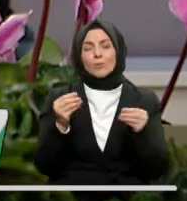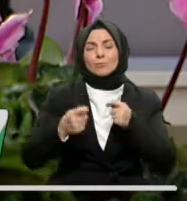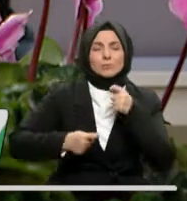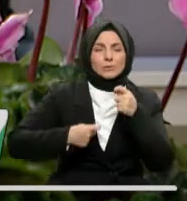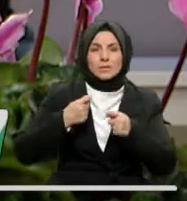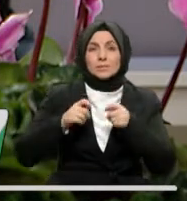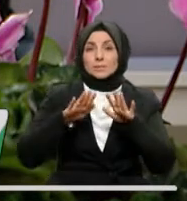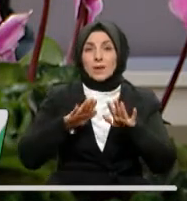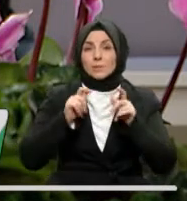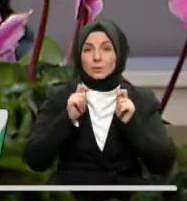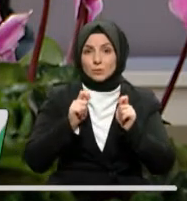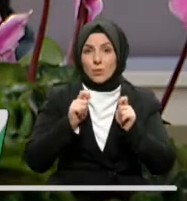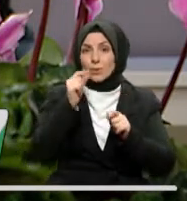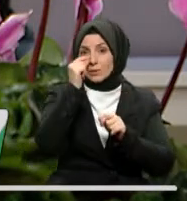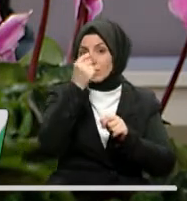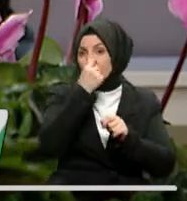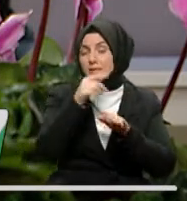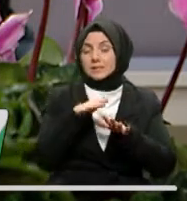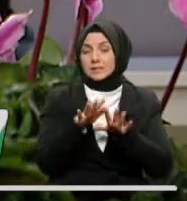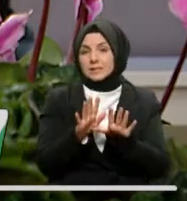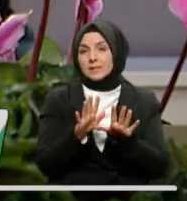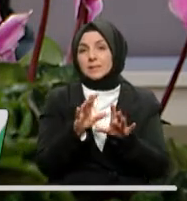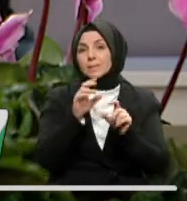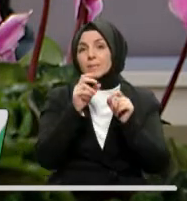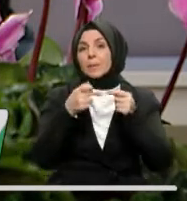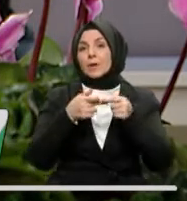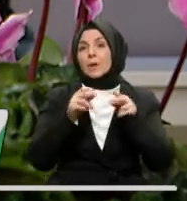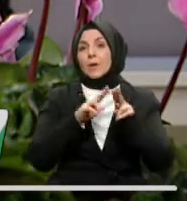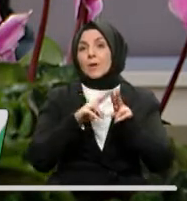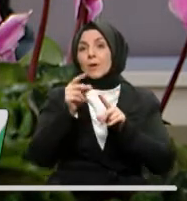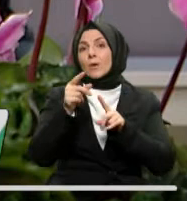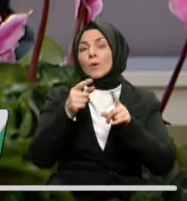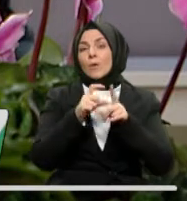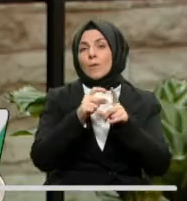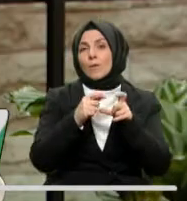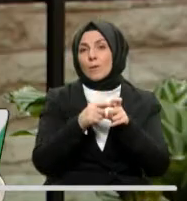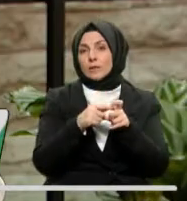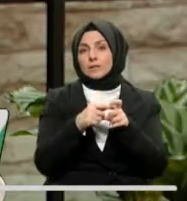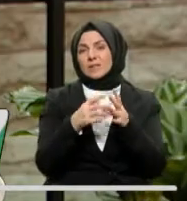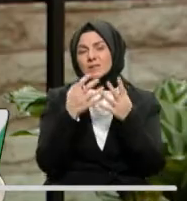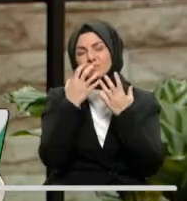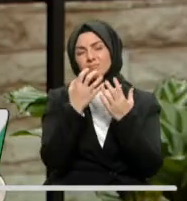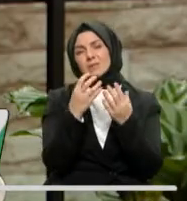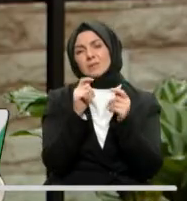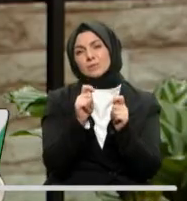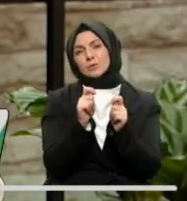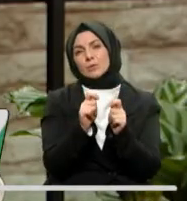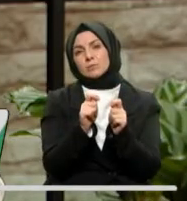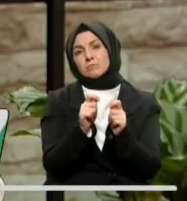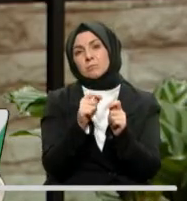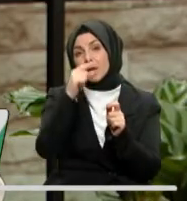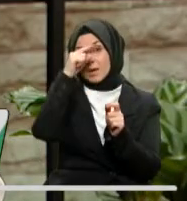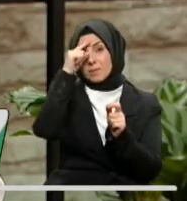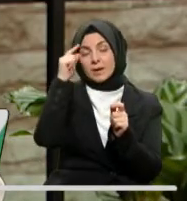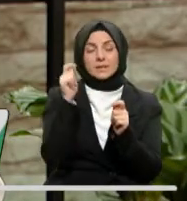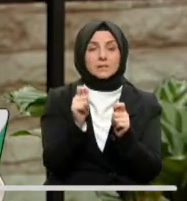yani zor Kolay değil zannediyorum orkidenin bakımı üzere çiçekten filan bayağı zor oldu zor değil Ben de zor değil